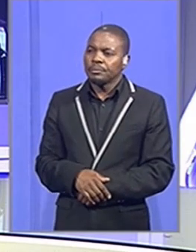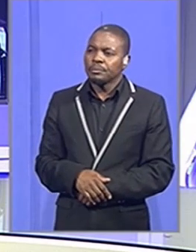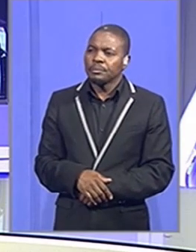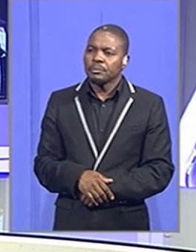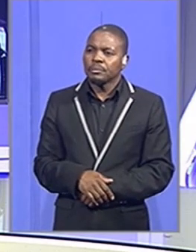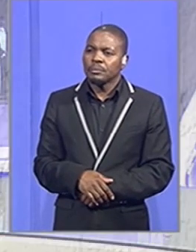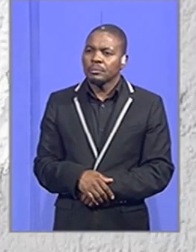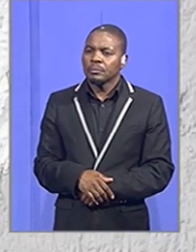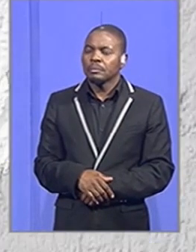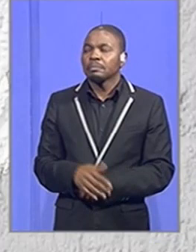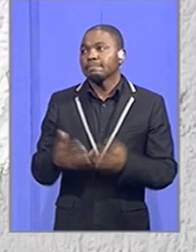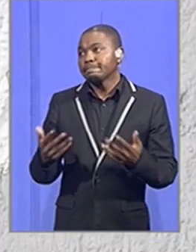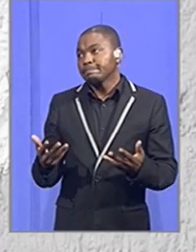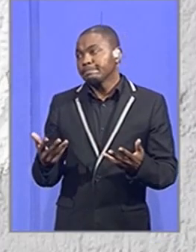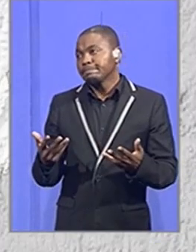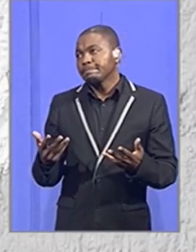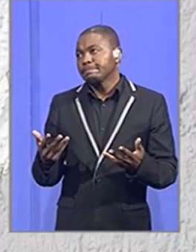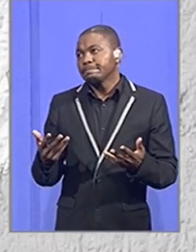E